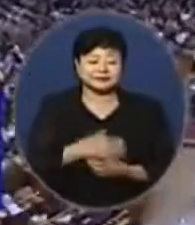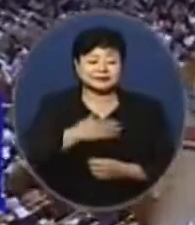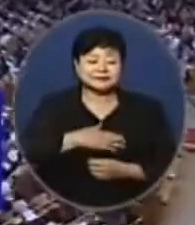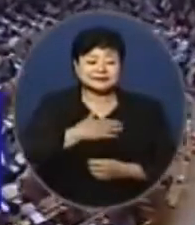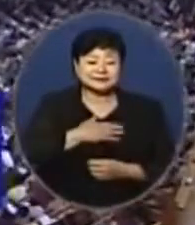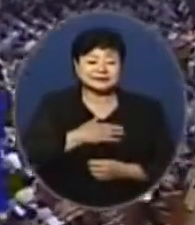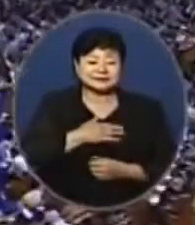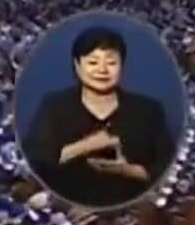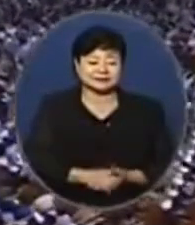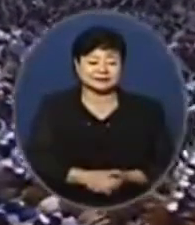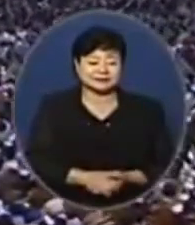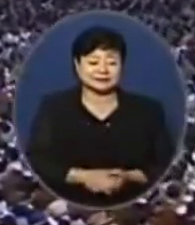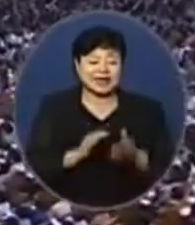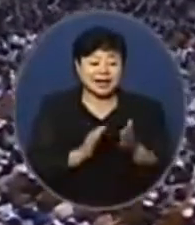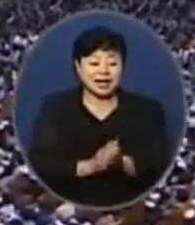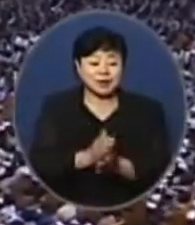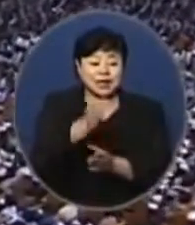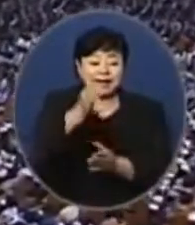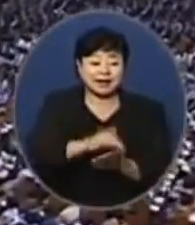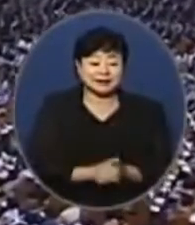암이라 알미라. 할렐루야.